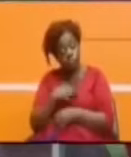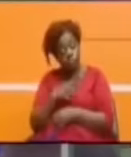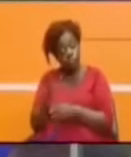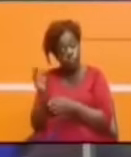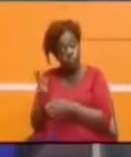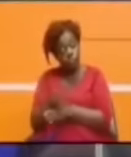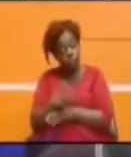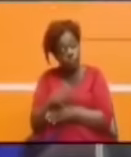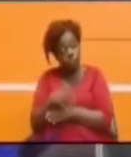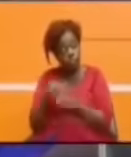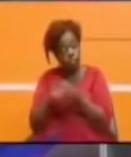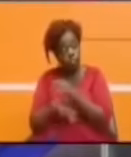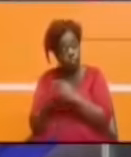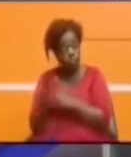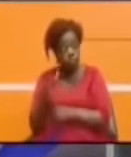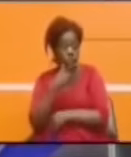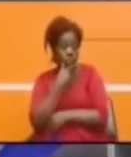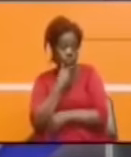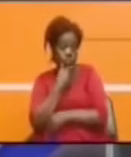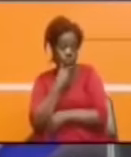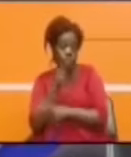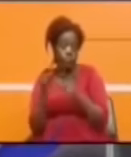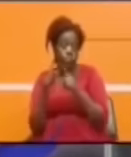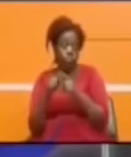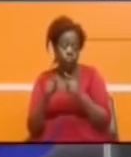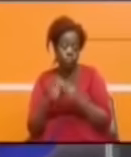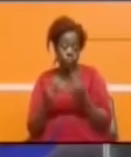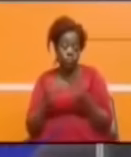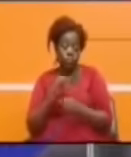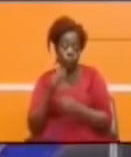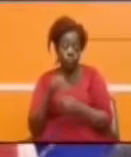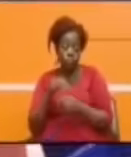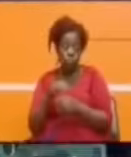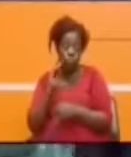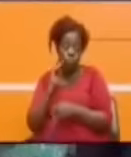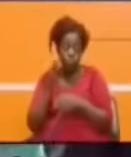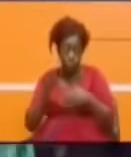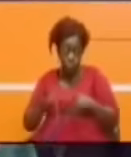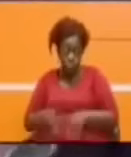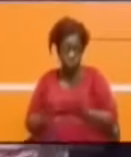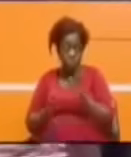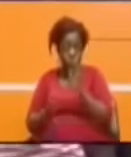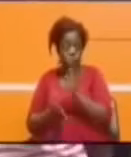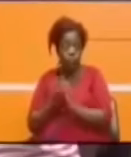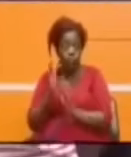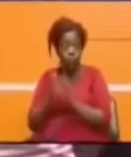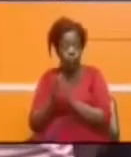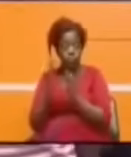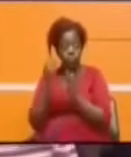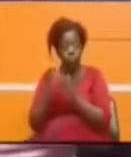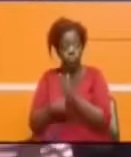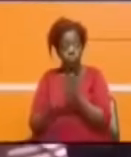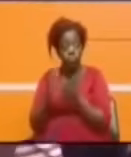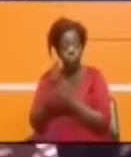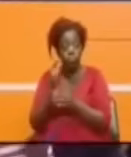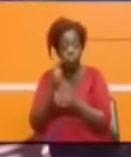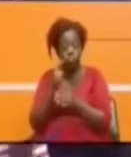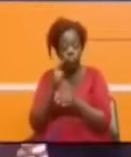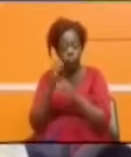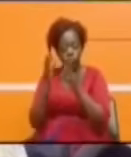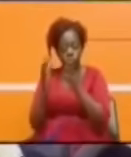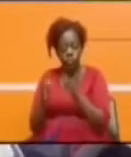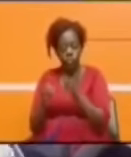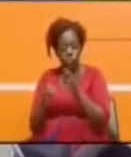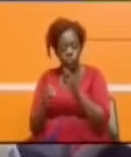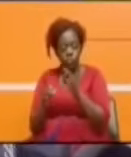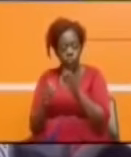Minister Kaboyo asinzidde eno neyenyamira olw'omuwendo gw'abakyala mu Busoga abazaalira ku sipiidi kyagambye nti kye kimu ku bisibi obwavu mu